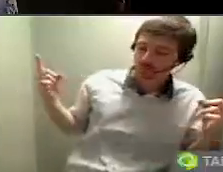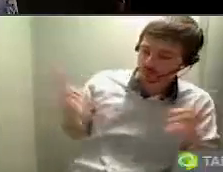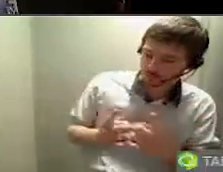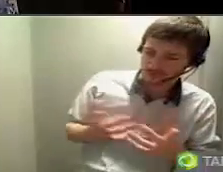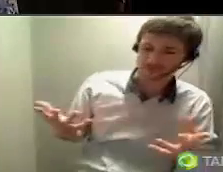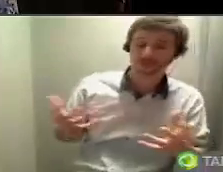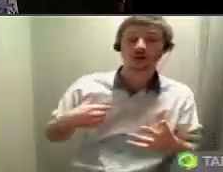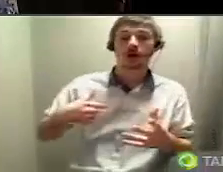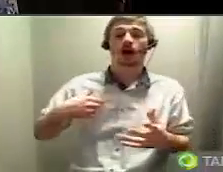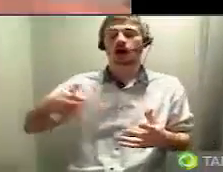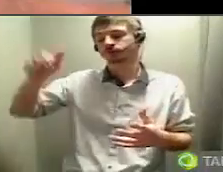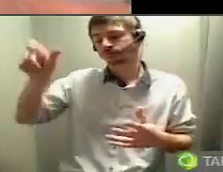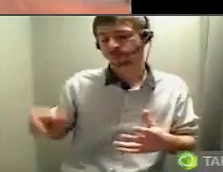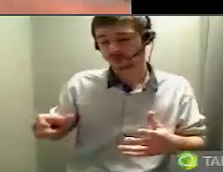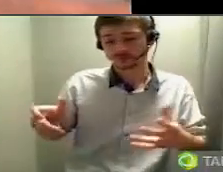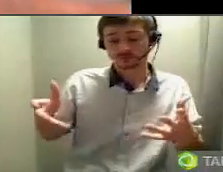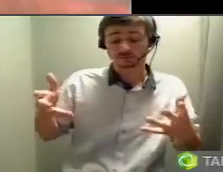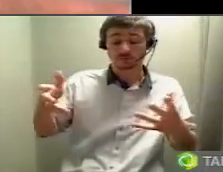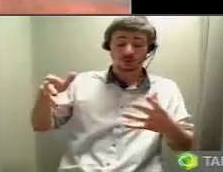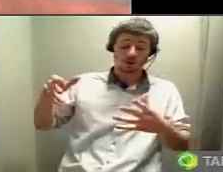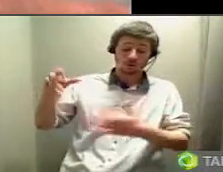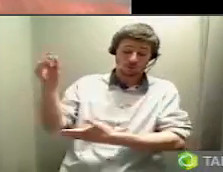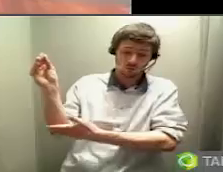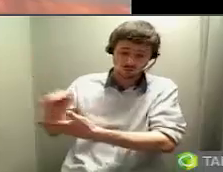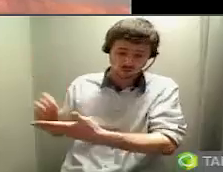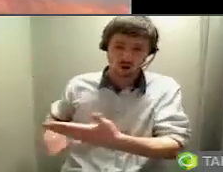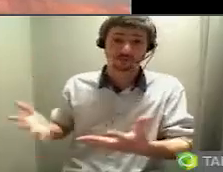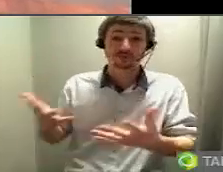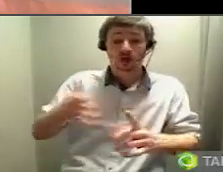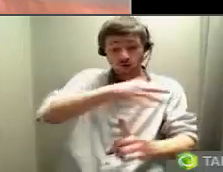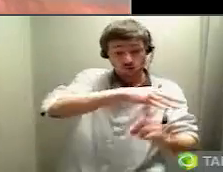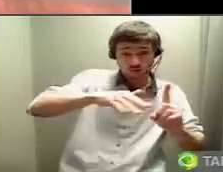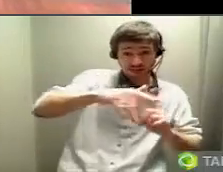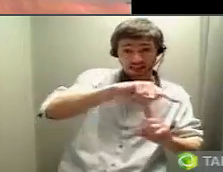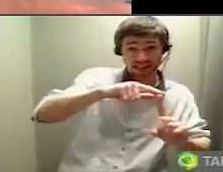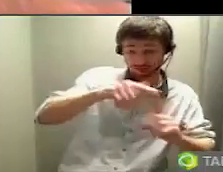c'est « Une société qui ne croit pas en sa jeunesse est une société qui n'a pas